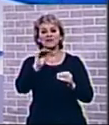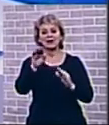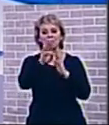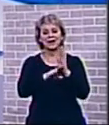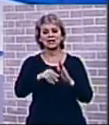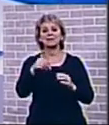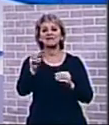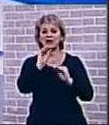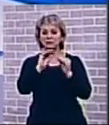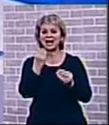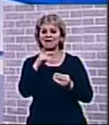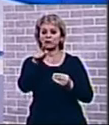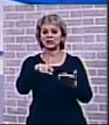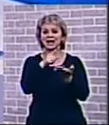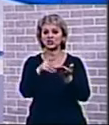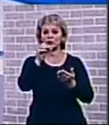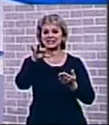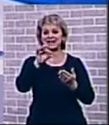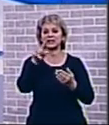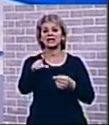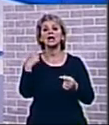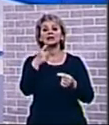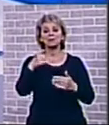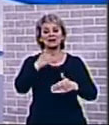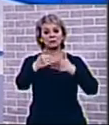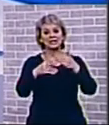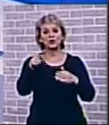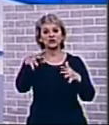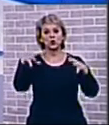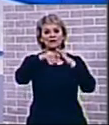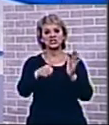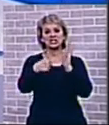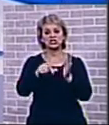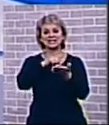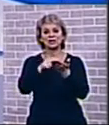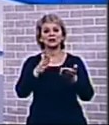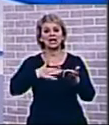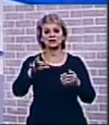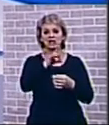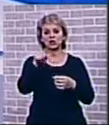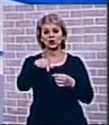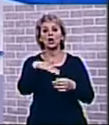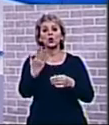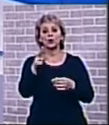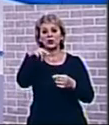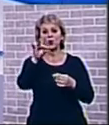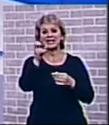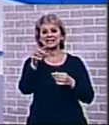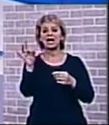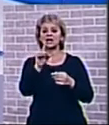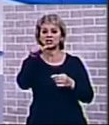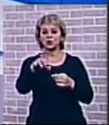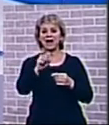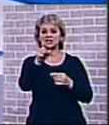федеральной программе формирования комфортной городской среды. На первом этапе в нее вошли 6 городов нашего региона. Кроме Донецка,